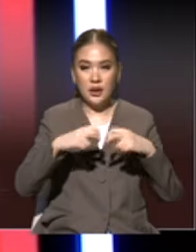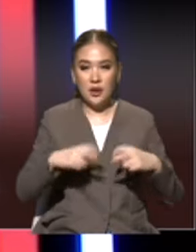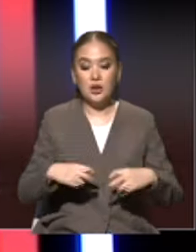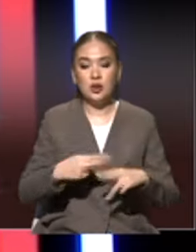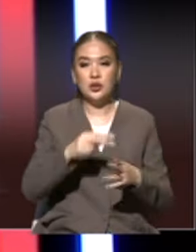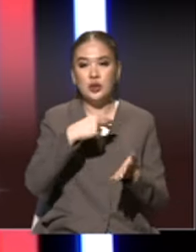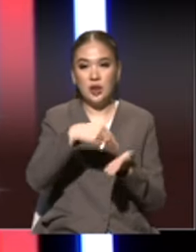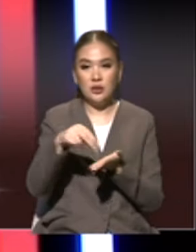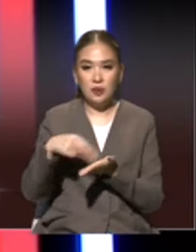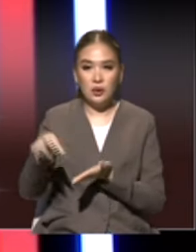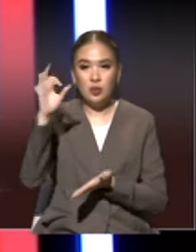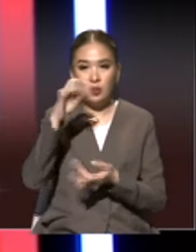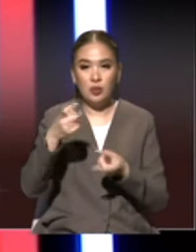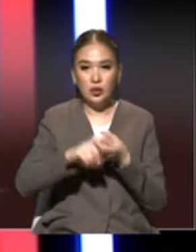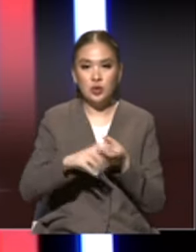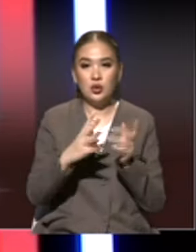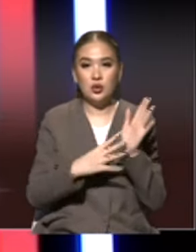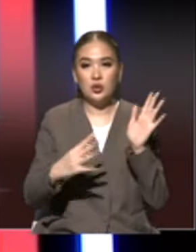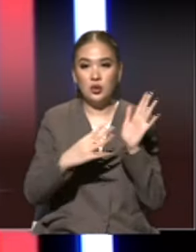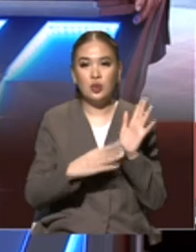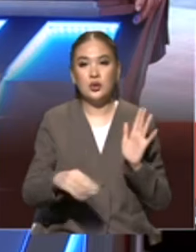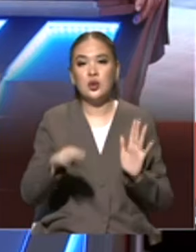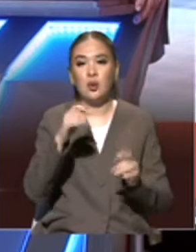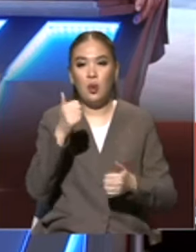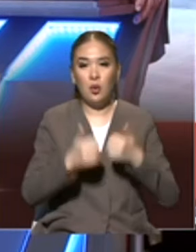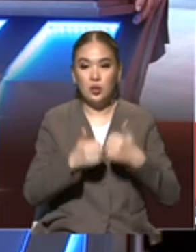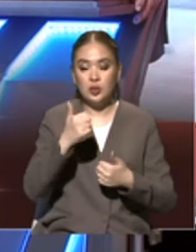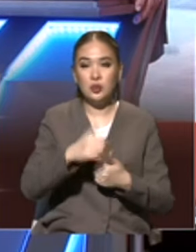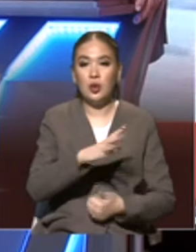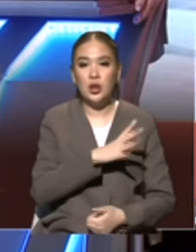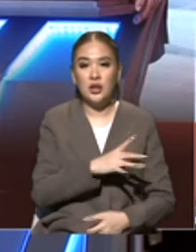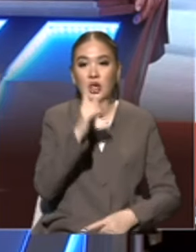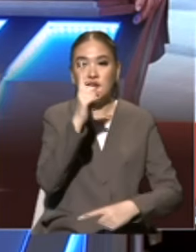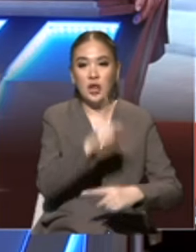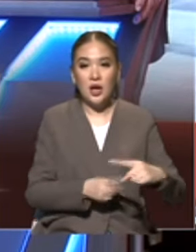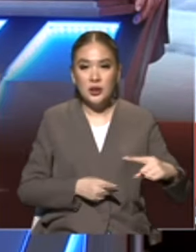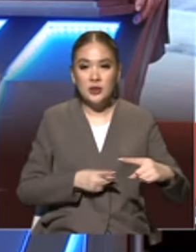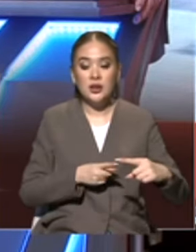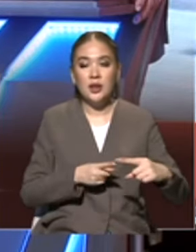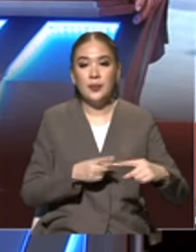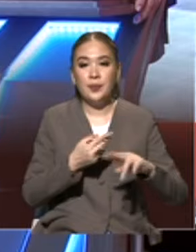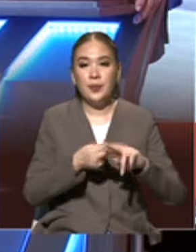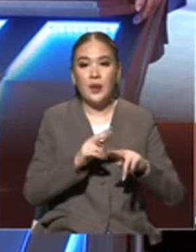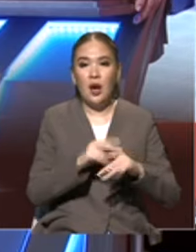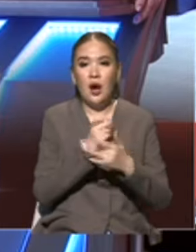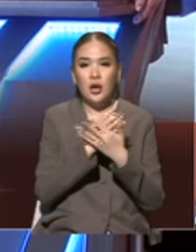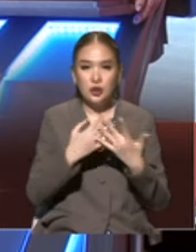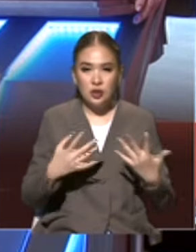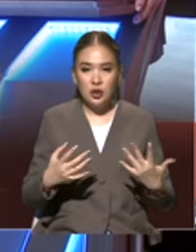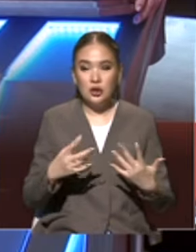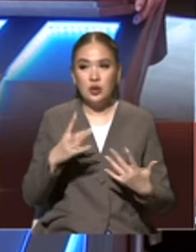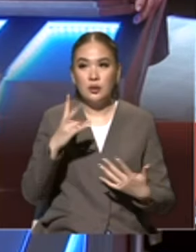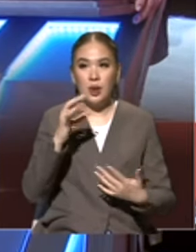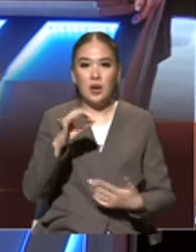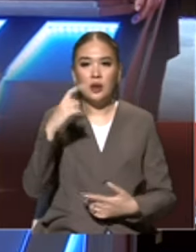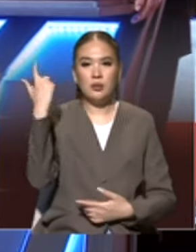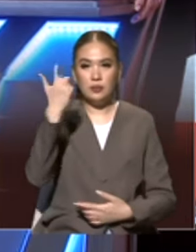бойынша 99 конкурс өткізген. Оның жартысына жуығы мысалға атауы әртүрлі, бірақ иесі